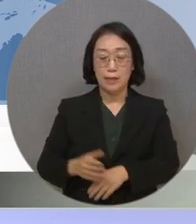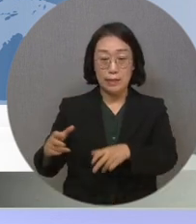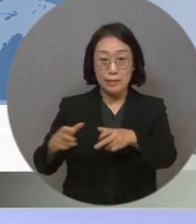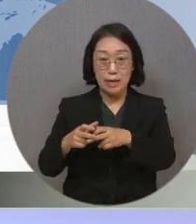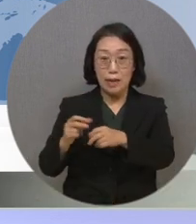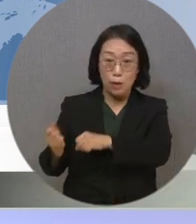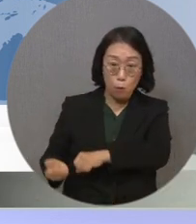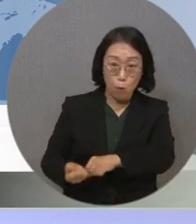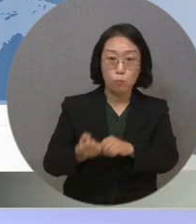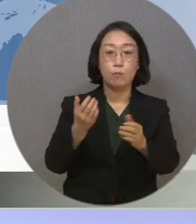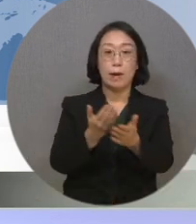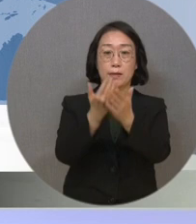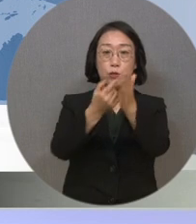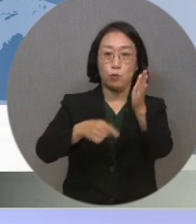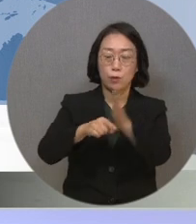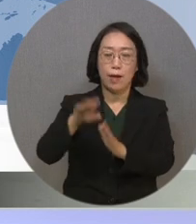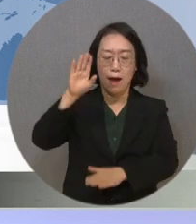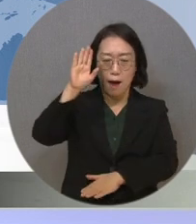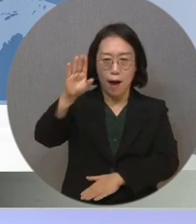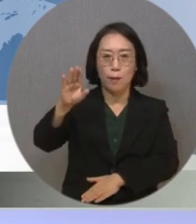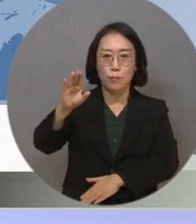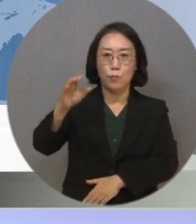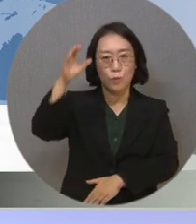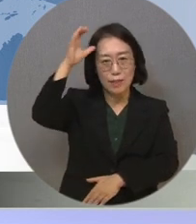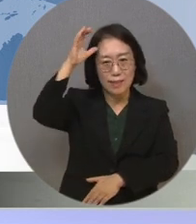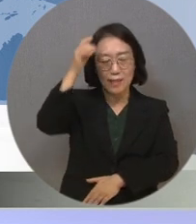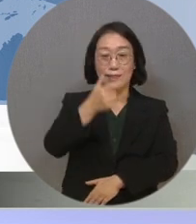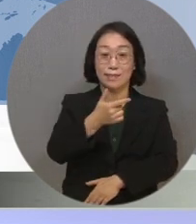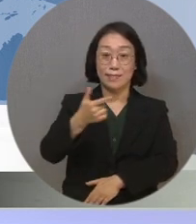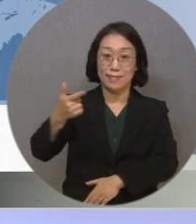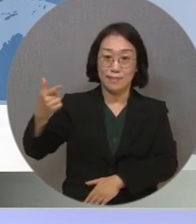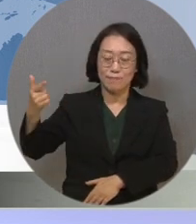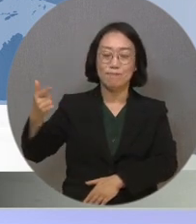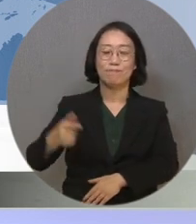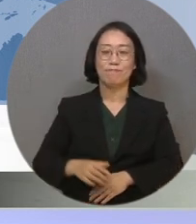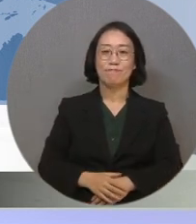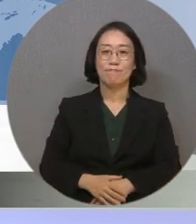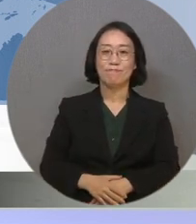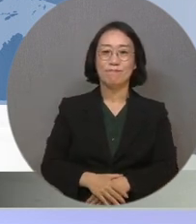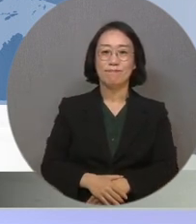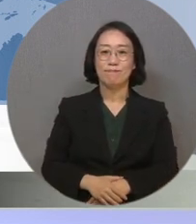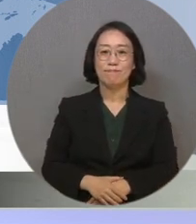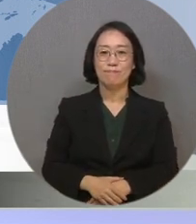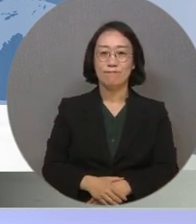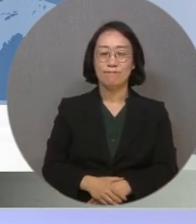파크골프의 발전을 위한 앞으로의 행보가 기대되는데요. 정은선 기자가 취재했습니다.